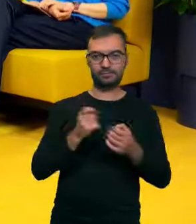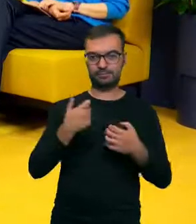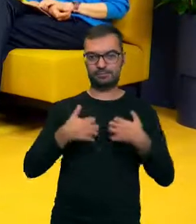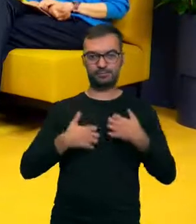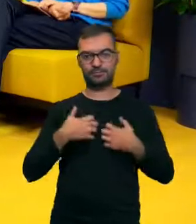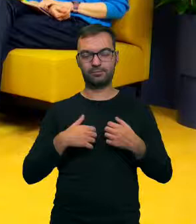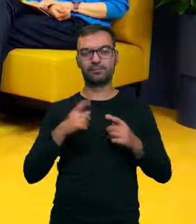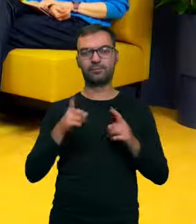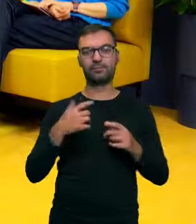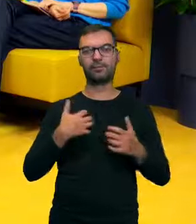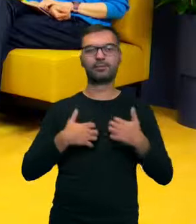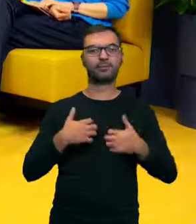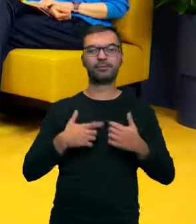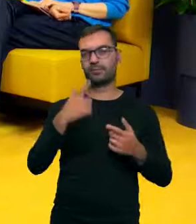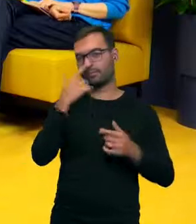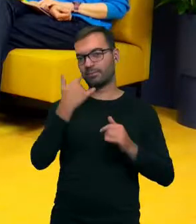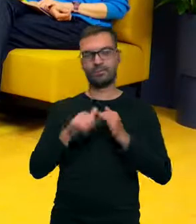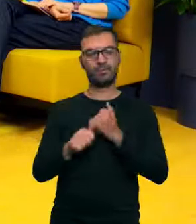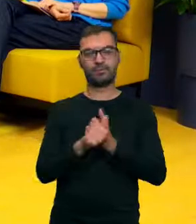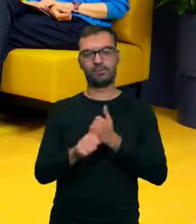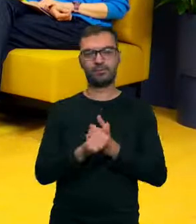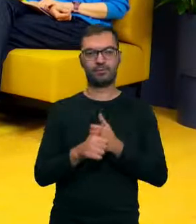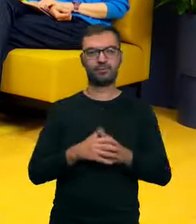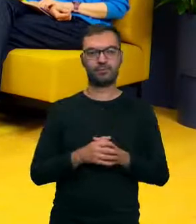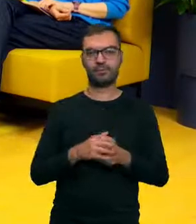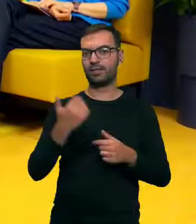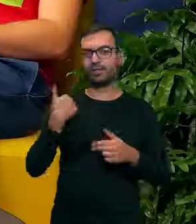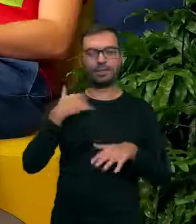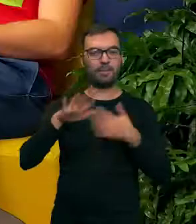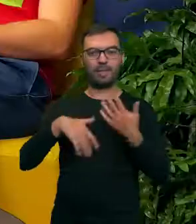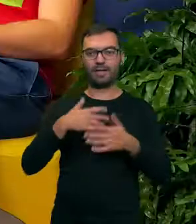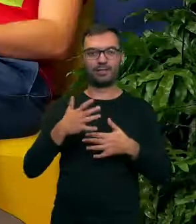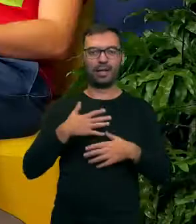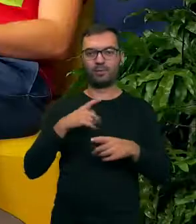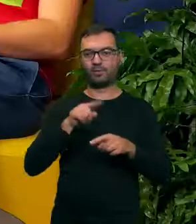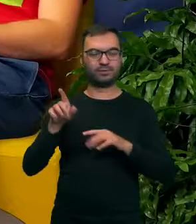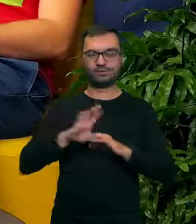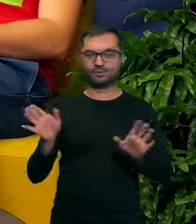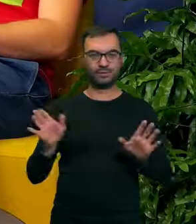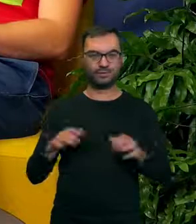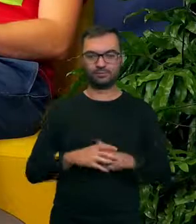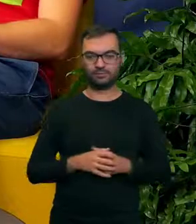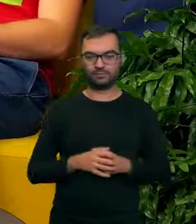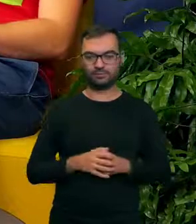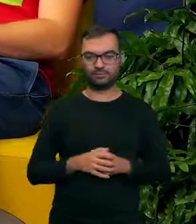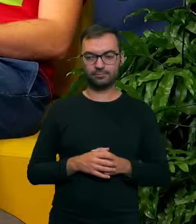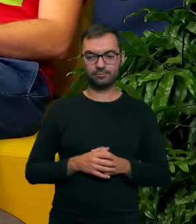można określić, ale zdenerwowany zupełnie innymi rzeczami i nie mieszałbym jakby tych dwóch przestrzeni, bo